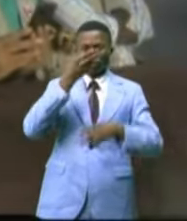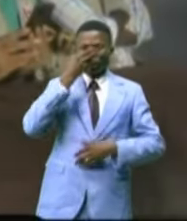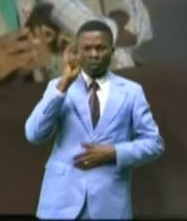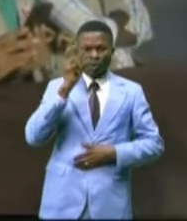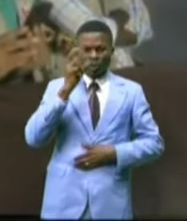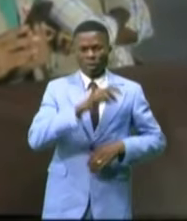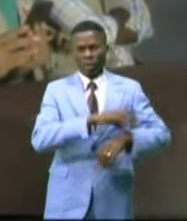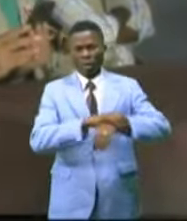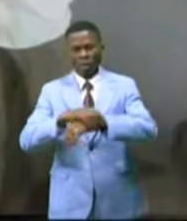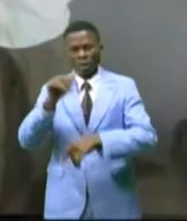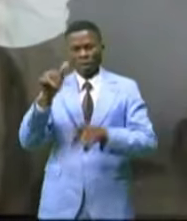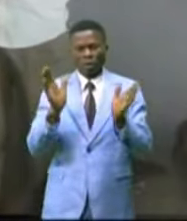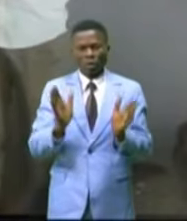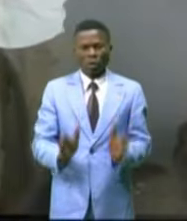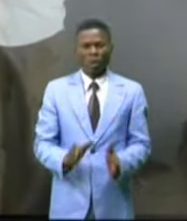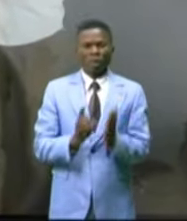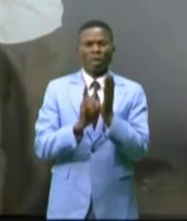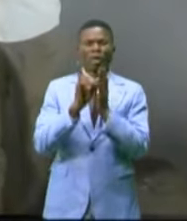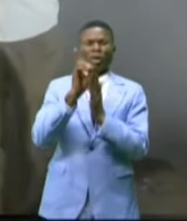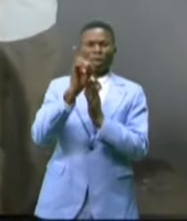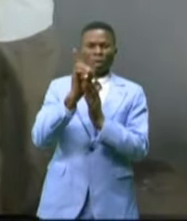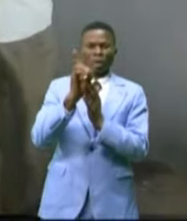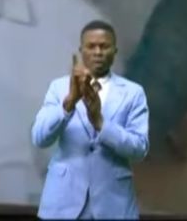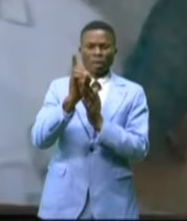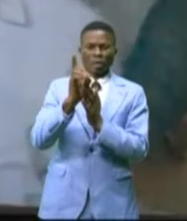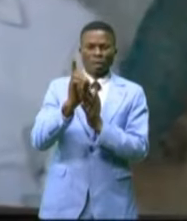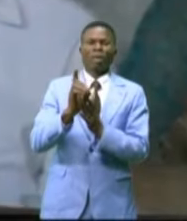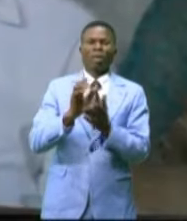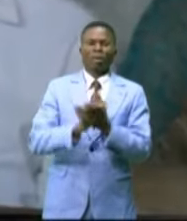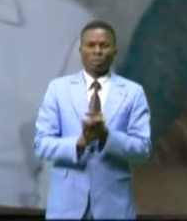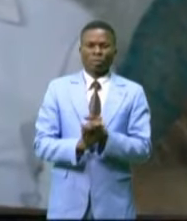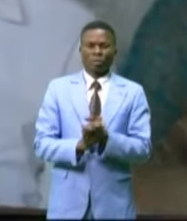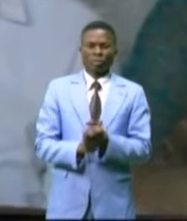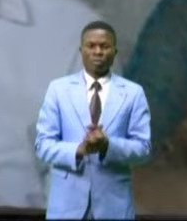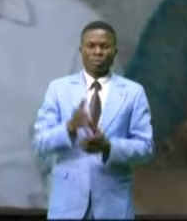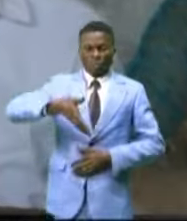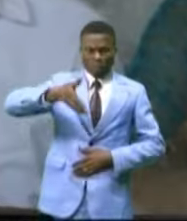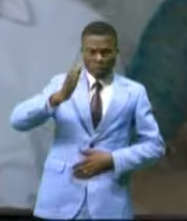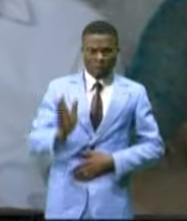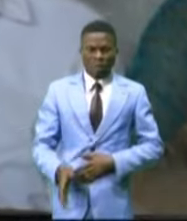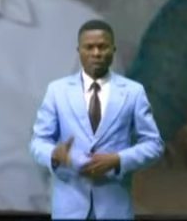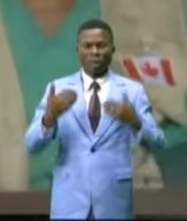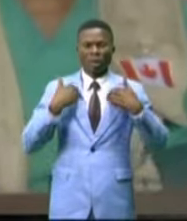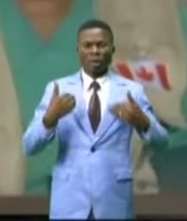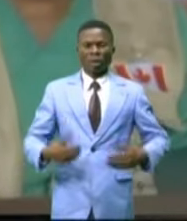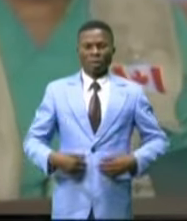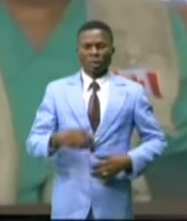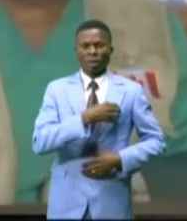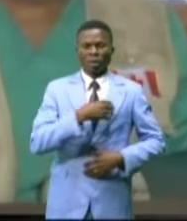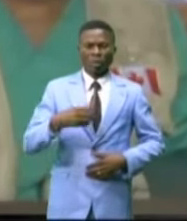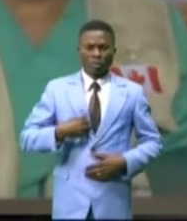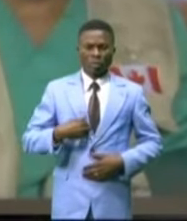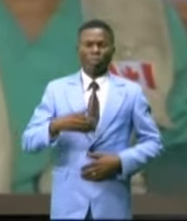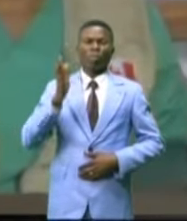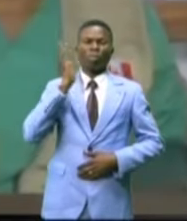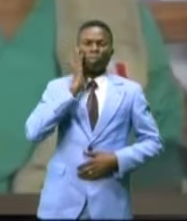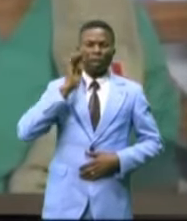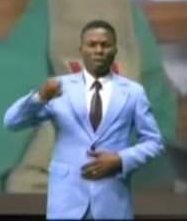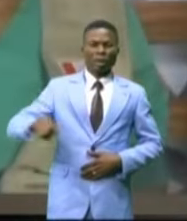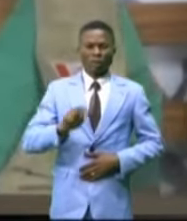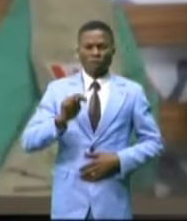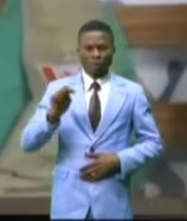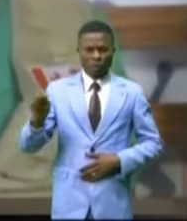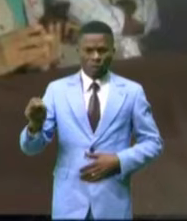par le premier secrétaire au développement Ibrahim sablo et la spécialiste en santé madame mariejeanne bokoko